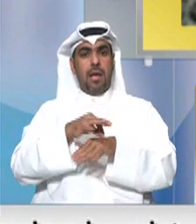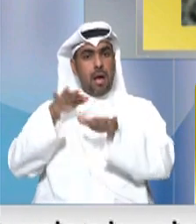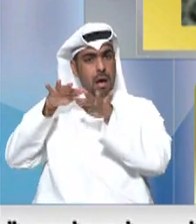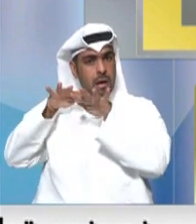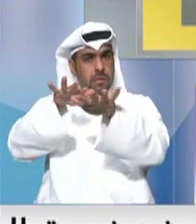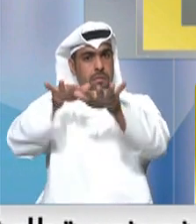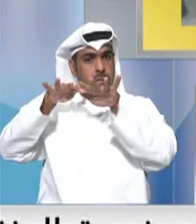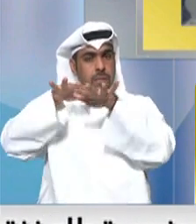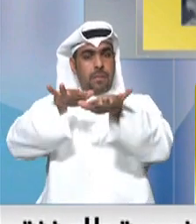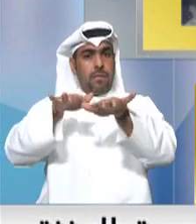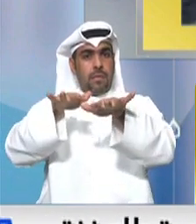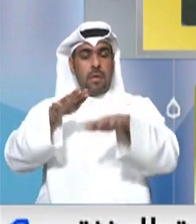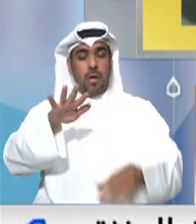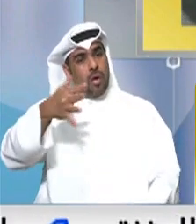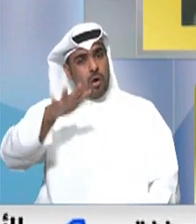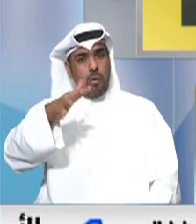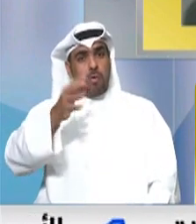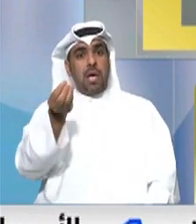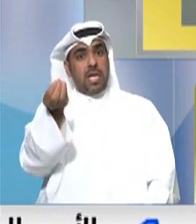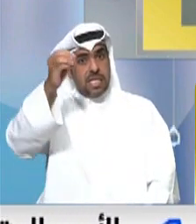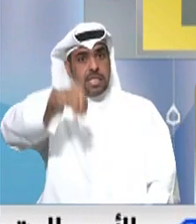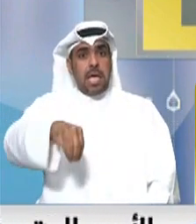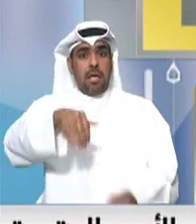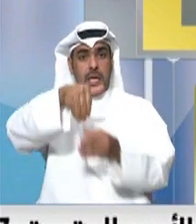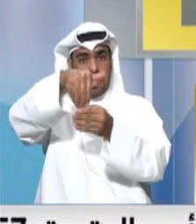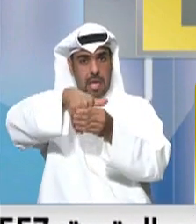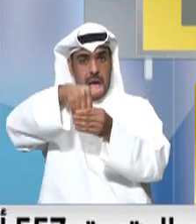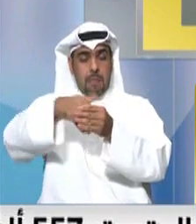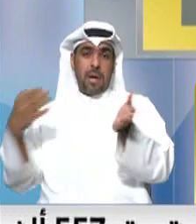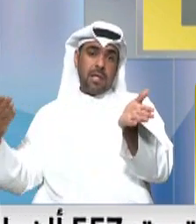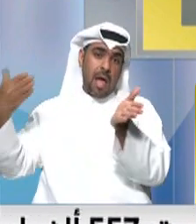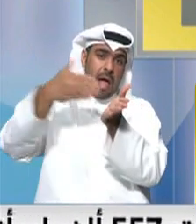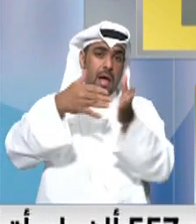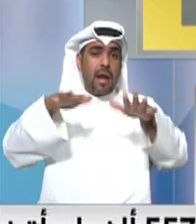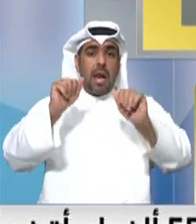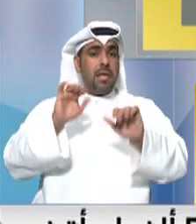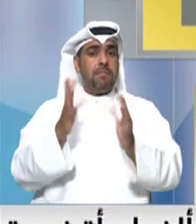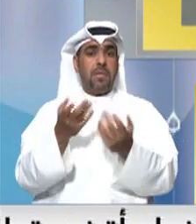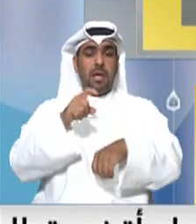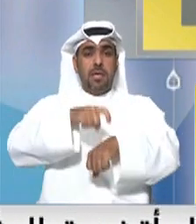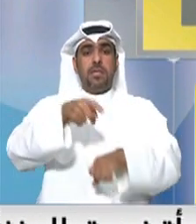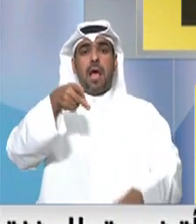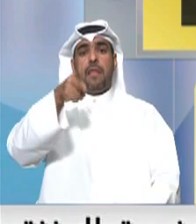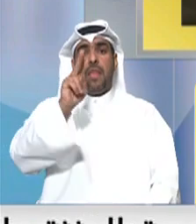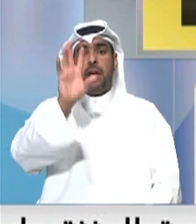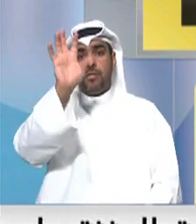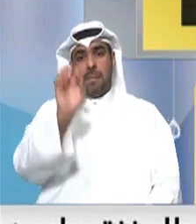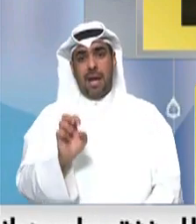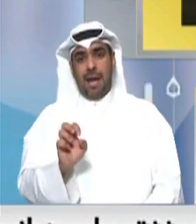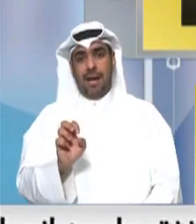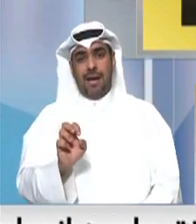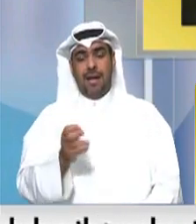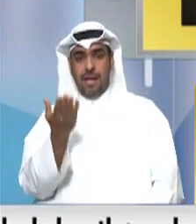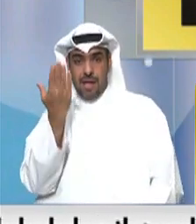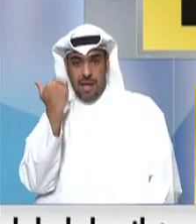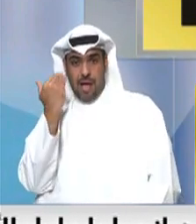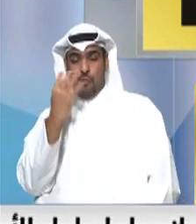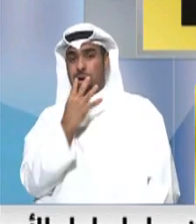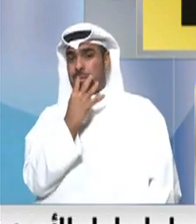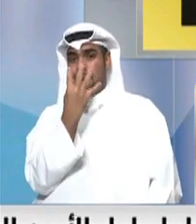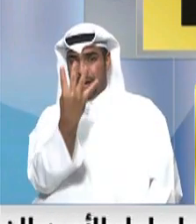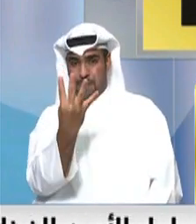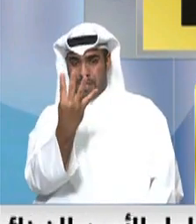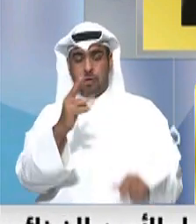حتى انتصاف الليل، لأنه كما جرت العادة في العديد من الانتخابات السابقة كانت تبقى حتى منتصف الليل. بعدها بعد أن